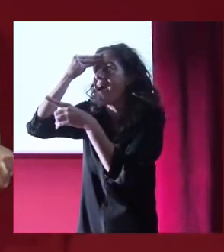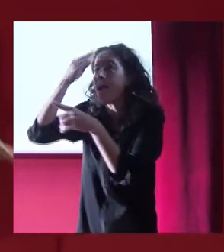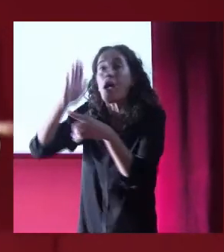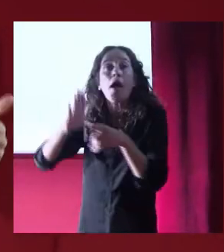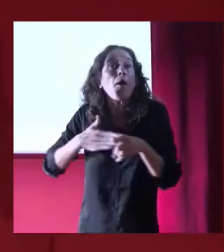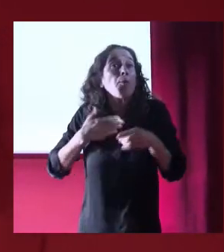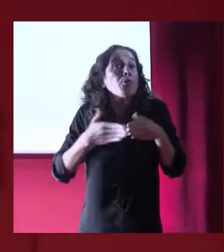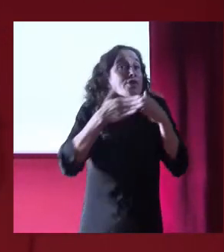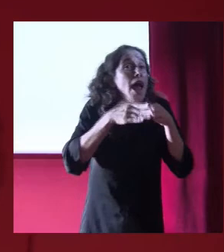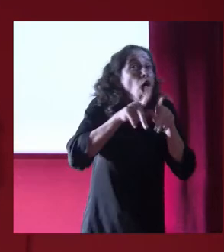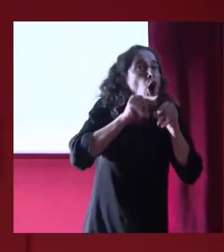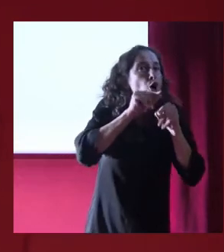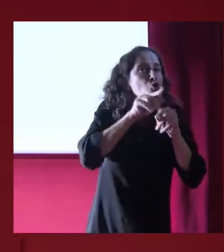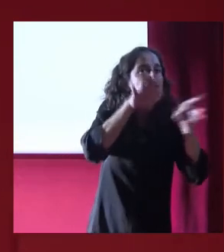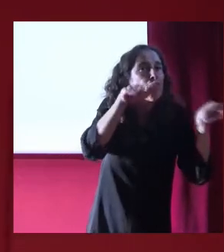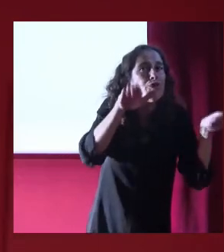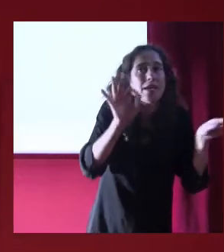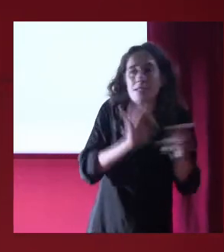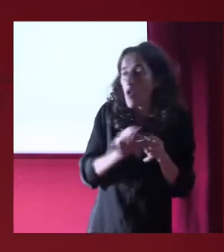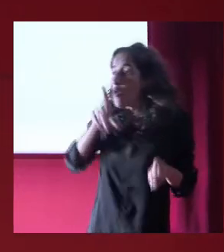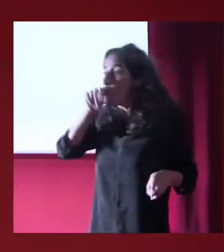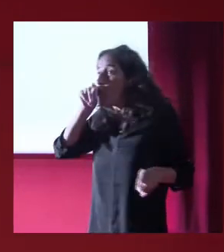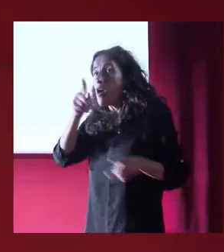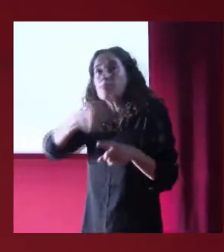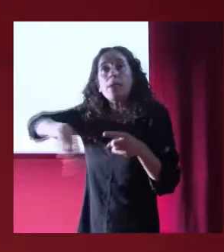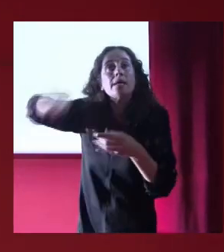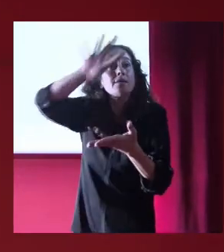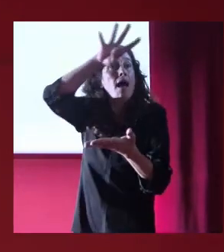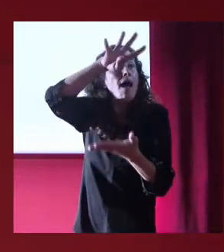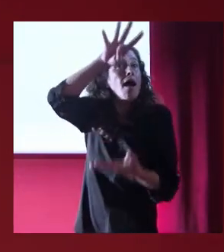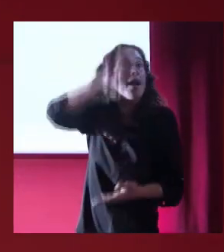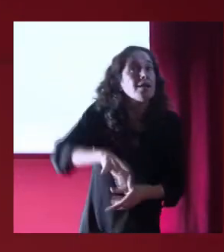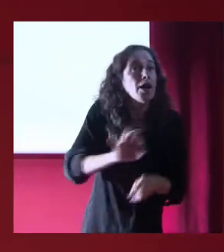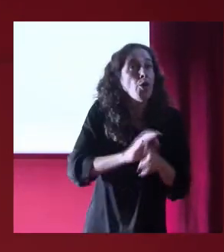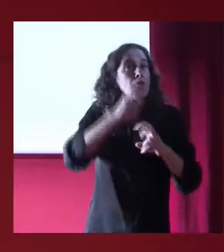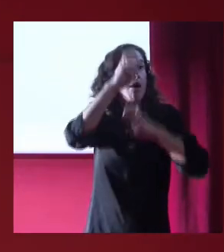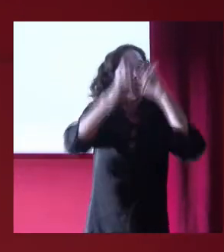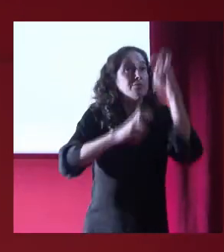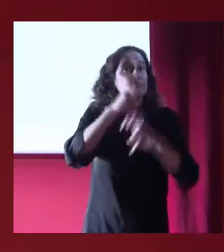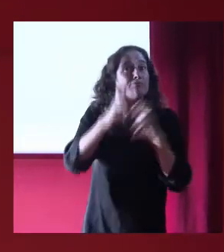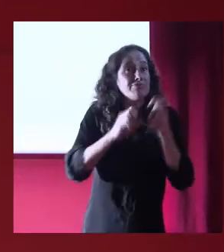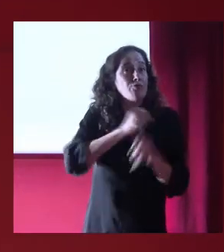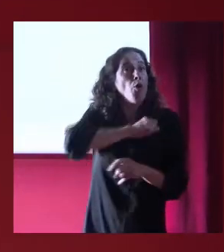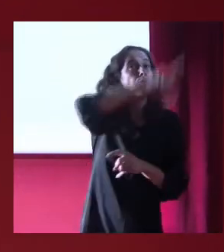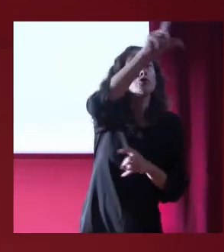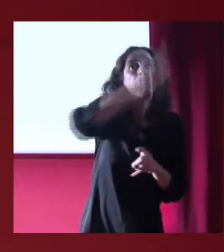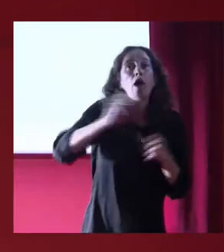les golondrines, els coloms de Plaça Catalunya, el parc d'atraccions de Montjuïc, el floquet de neu.